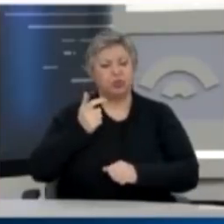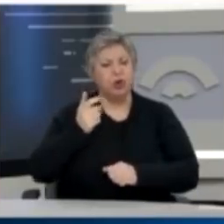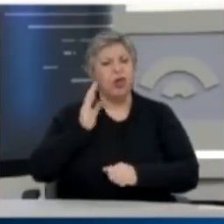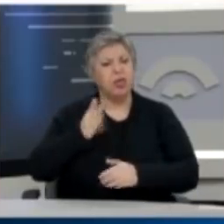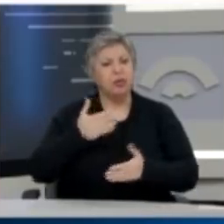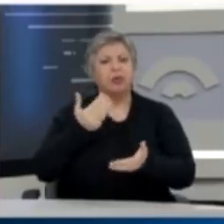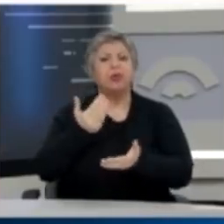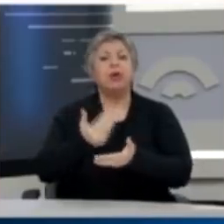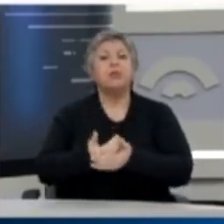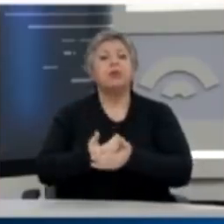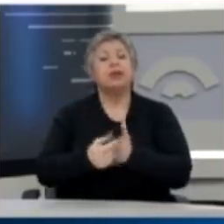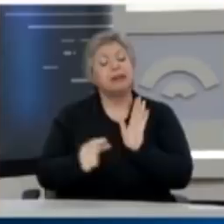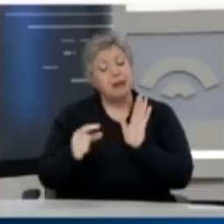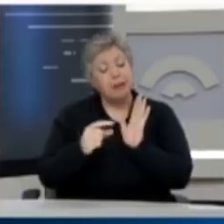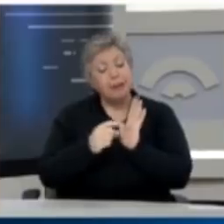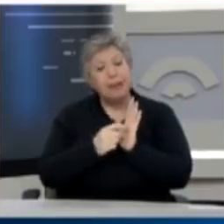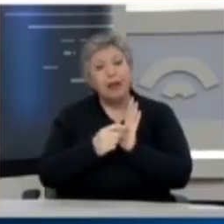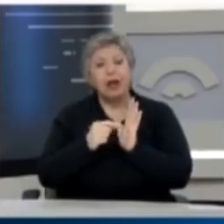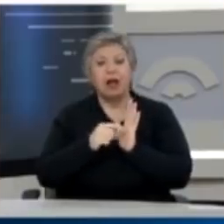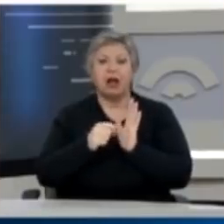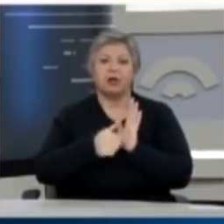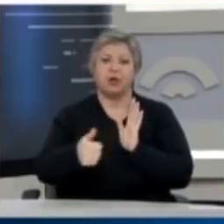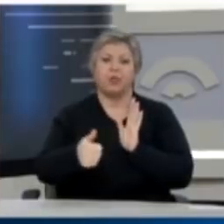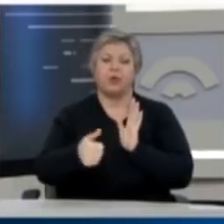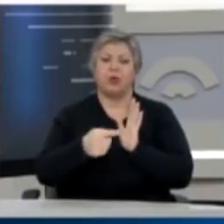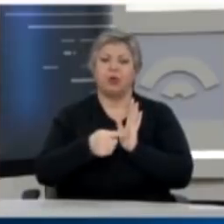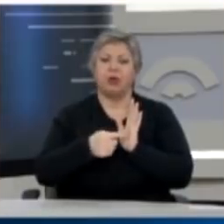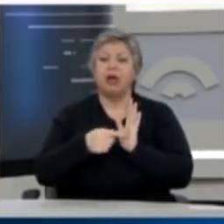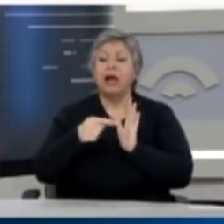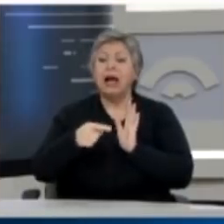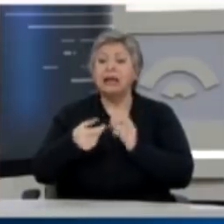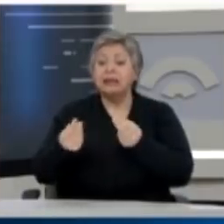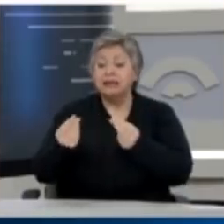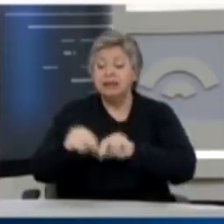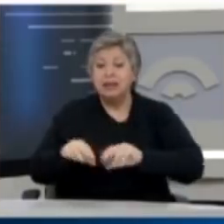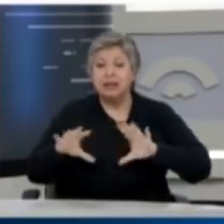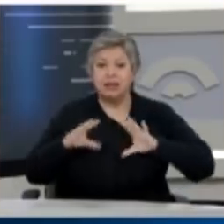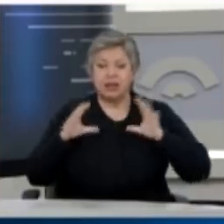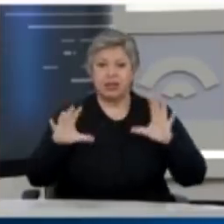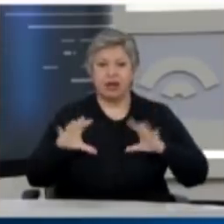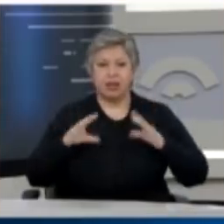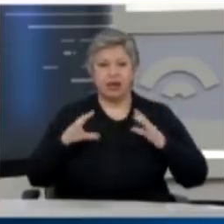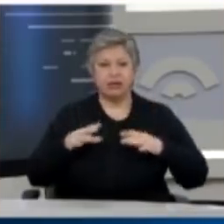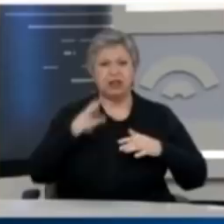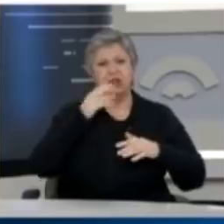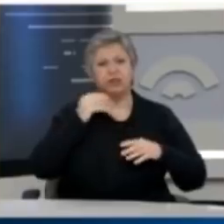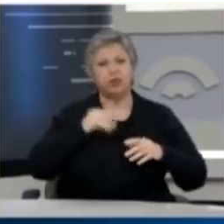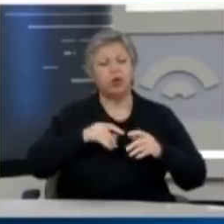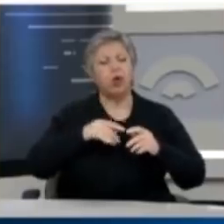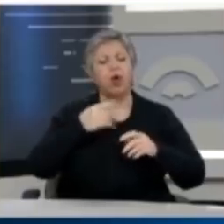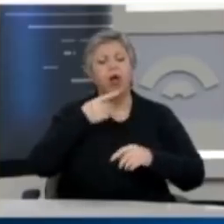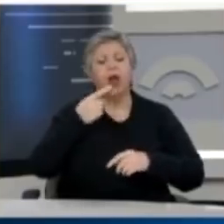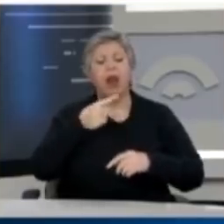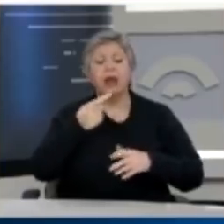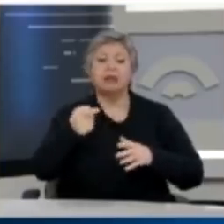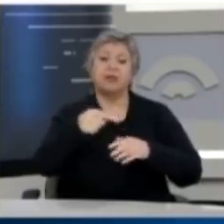την αναθεώρηση αυτού του συγκεκριμένου άρθρου. Όμως δεν θέλετε να το λύσετε. Κυρίες και κύριοι βουλευτές,